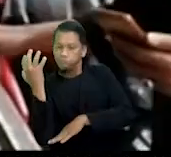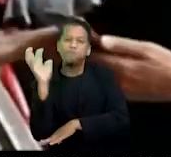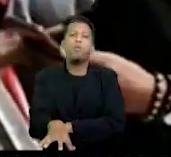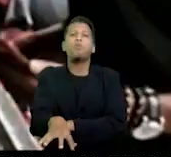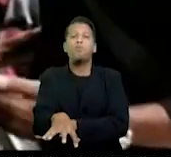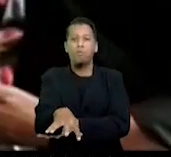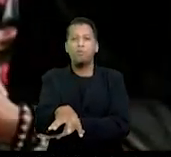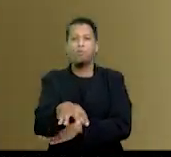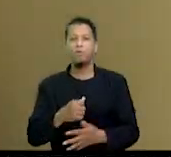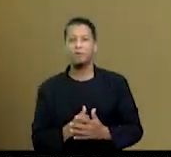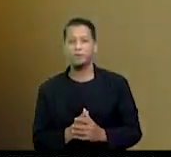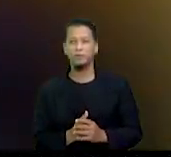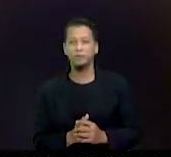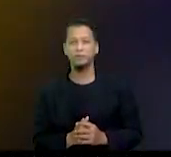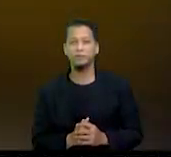kena ini gitu?